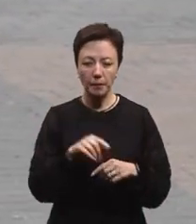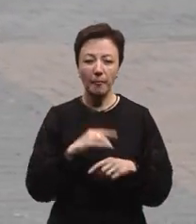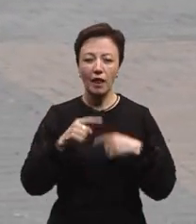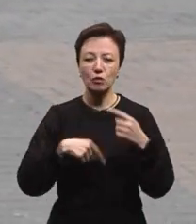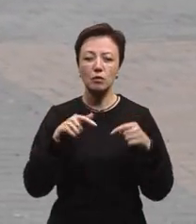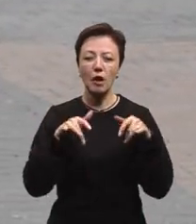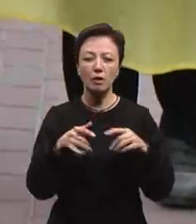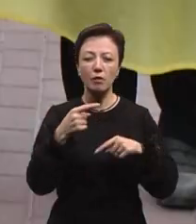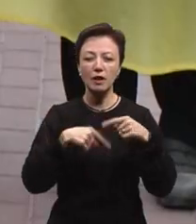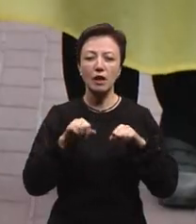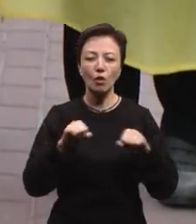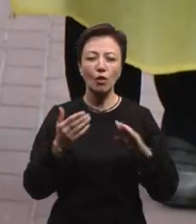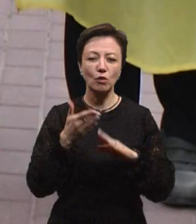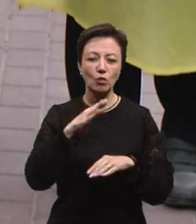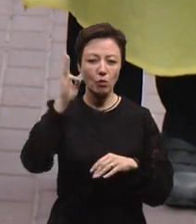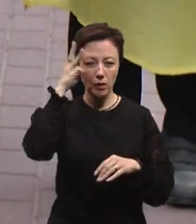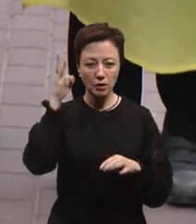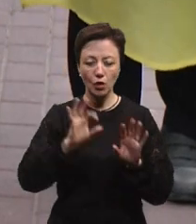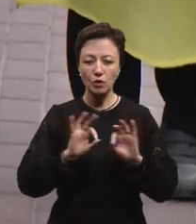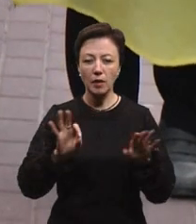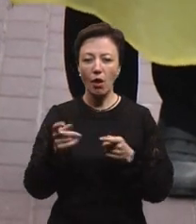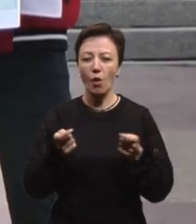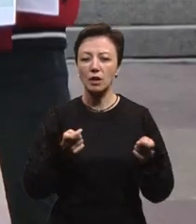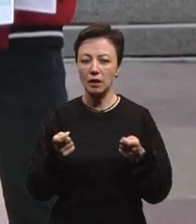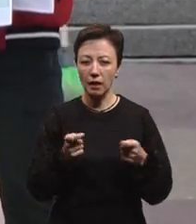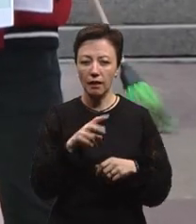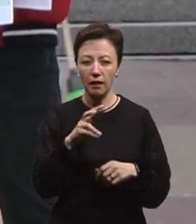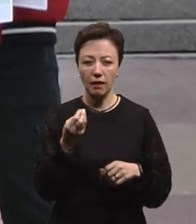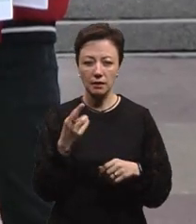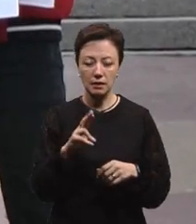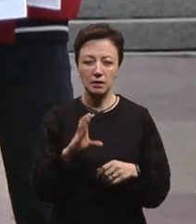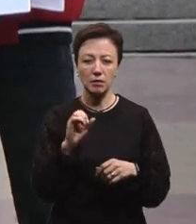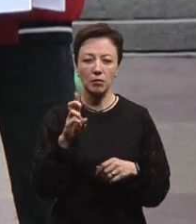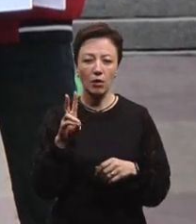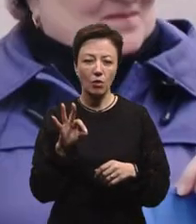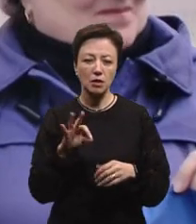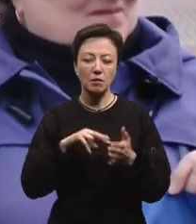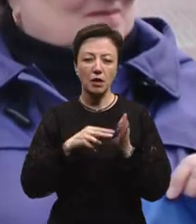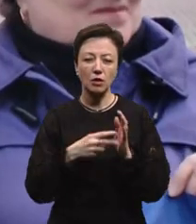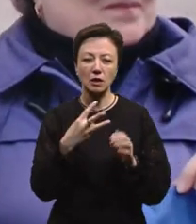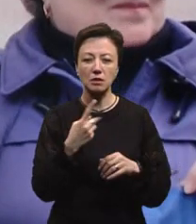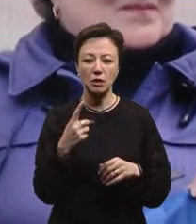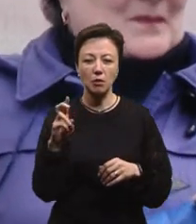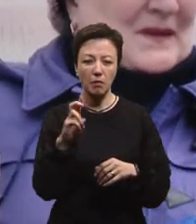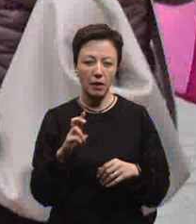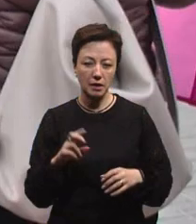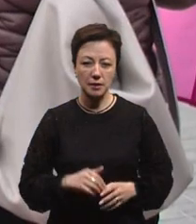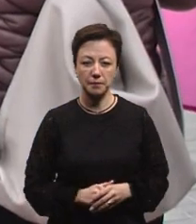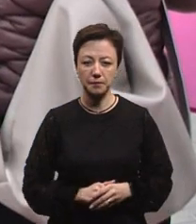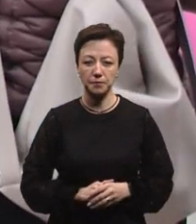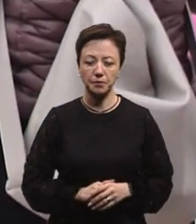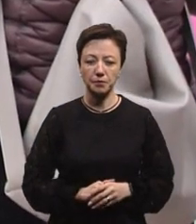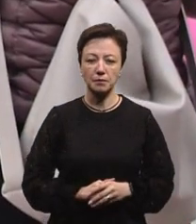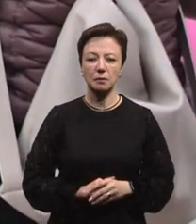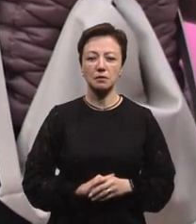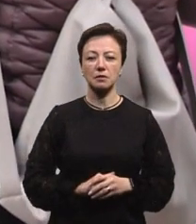акція поверніть героїв додому в Хмельницькому розповіла її координаторка Леся стебло запланована 31 березня Ярослава антошевська Юрій